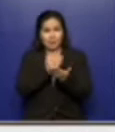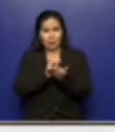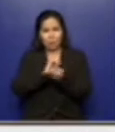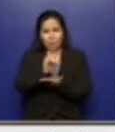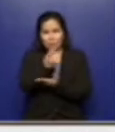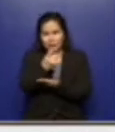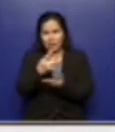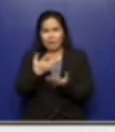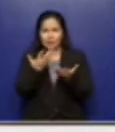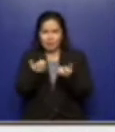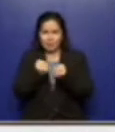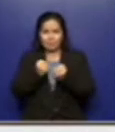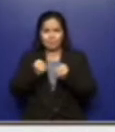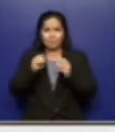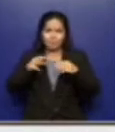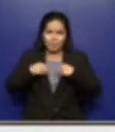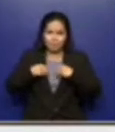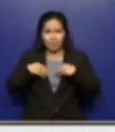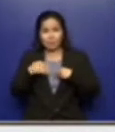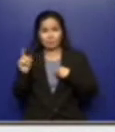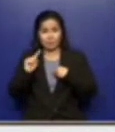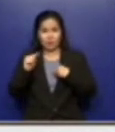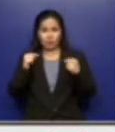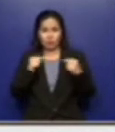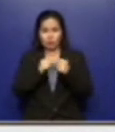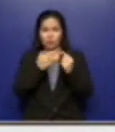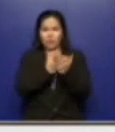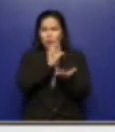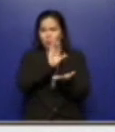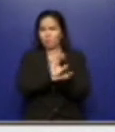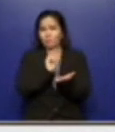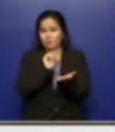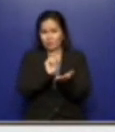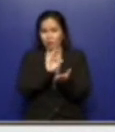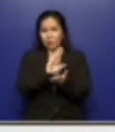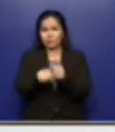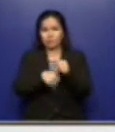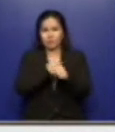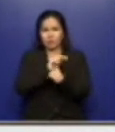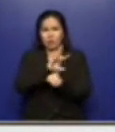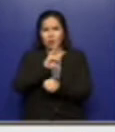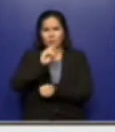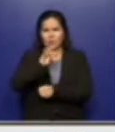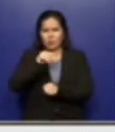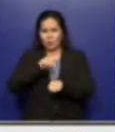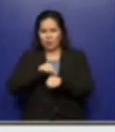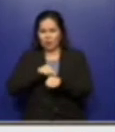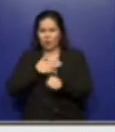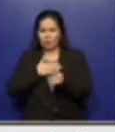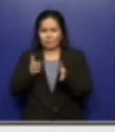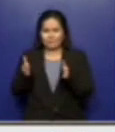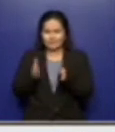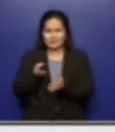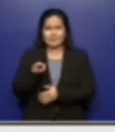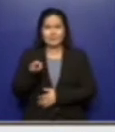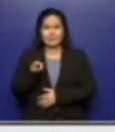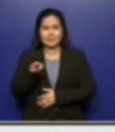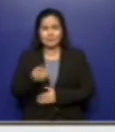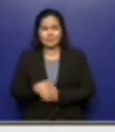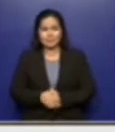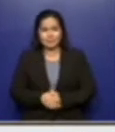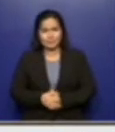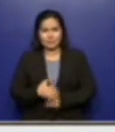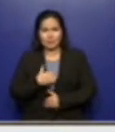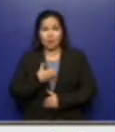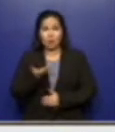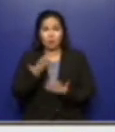ในหลักการนี้และเวลาที่ดิฉันได้รับการจัดสรรก็น้อยเต็มทีดิฉันต้องข